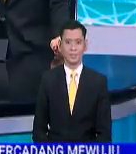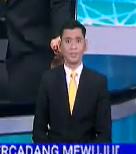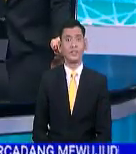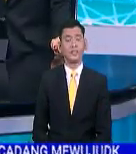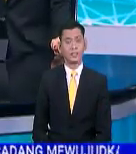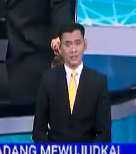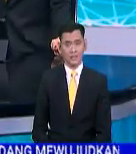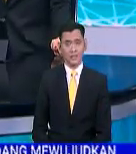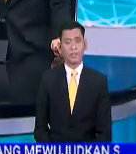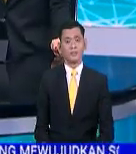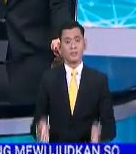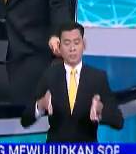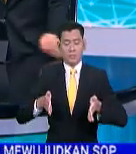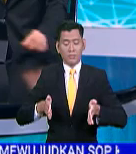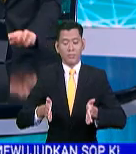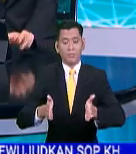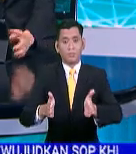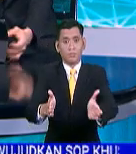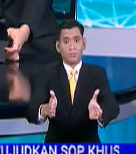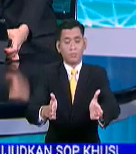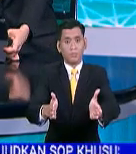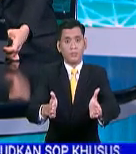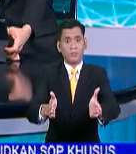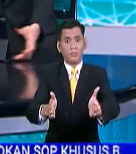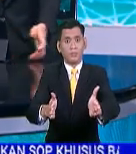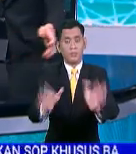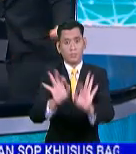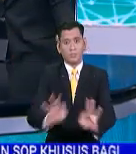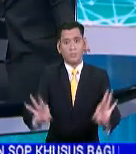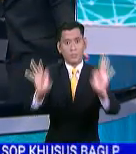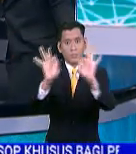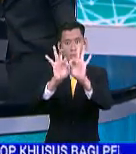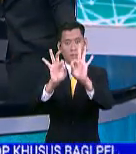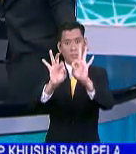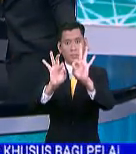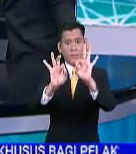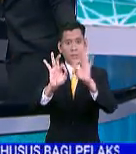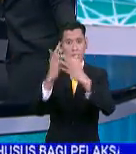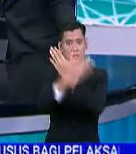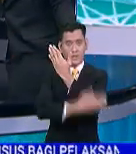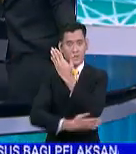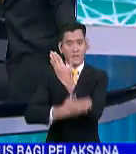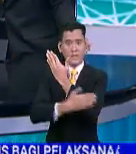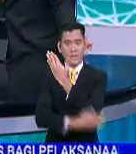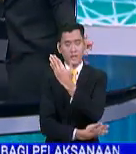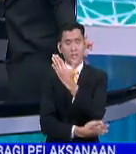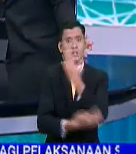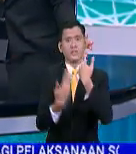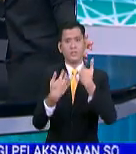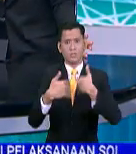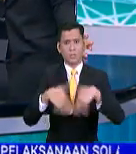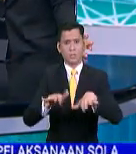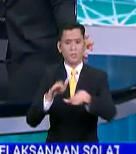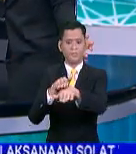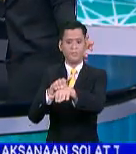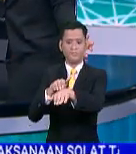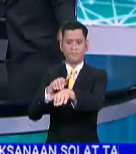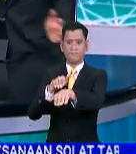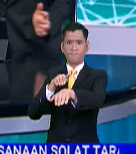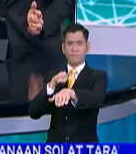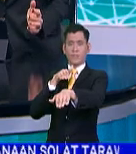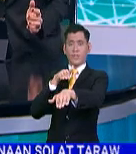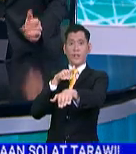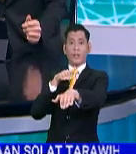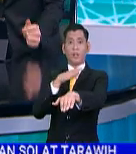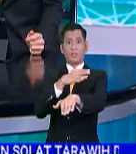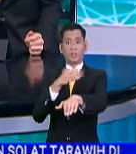Saudara, aliran trafik di Lebuh Raya Utama Ibu Negara mula bergerak perlahan di beberapa lokasi. Jumlah kenderaan dijangka